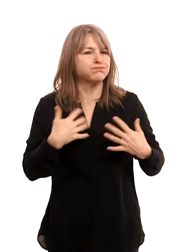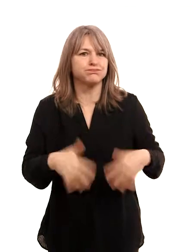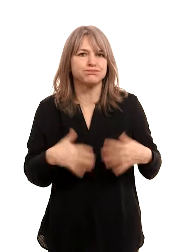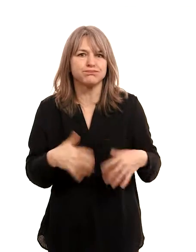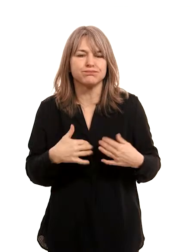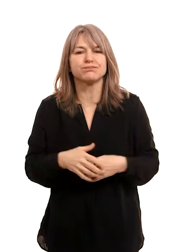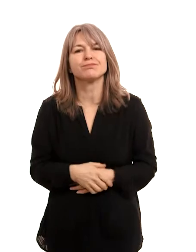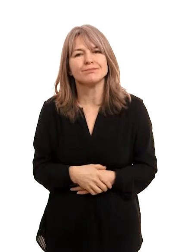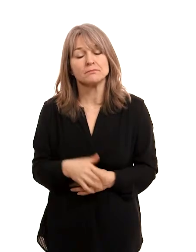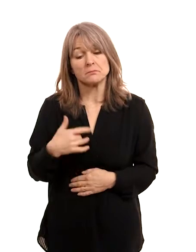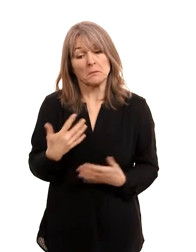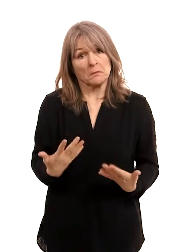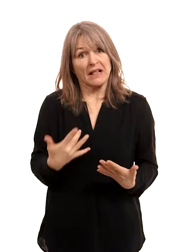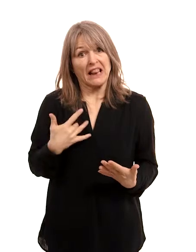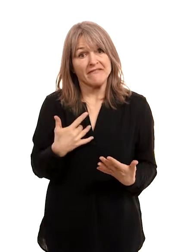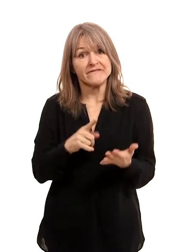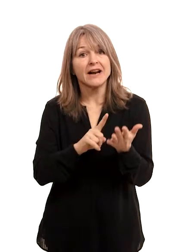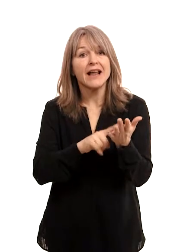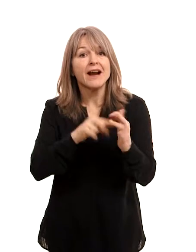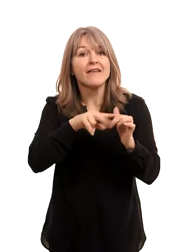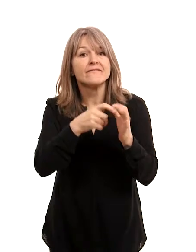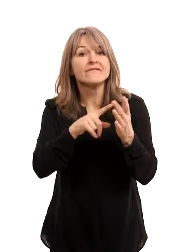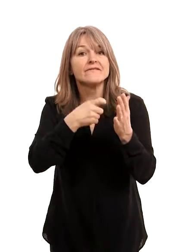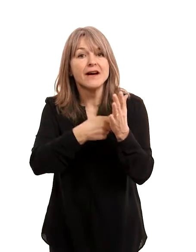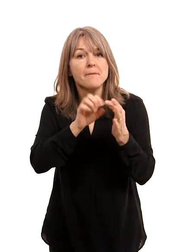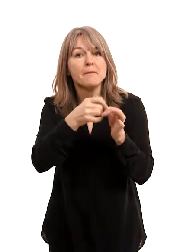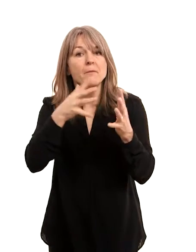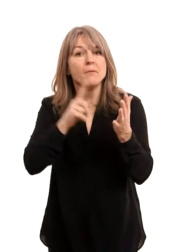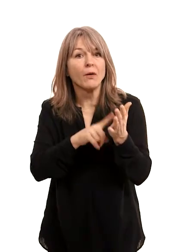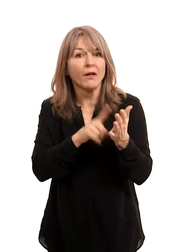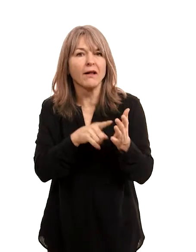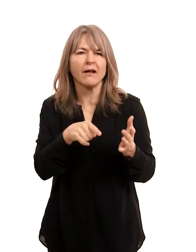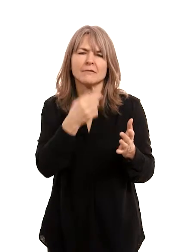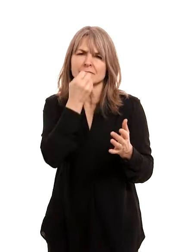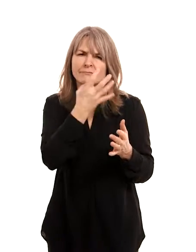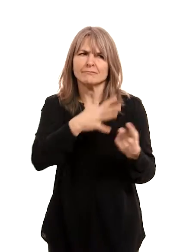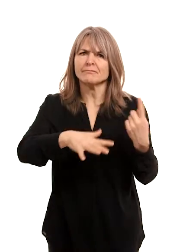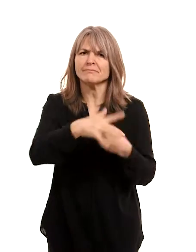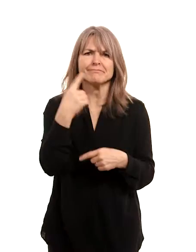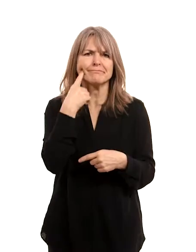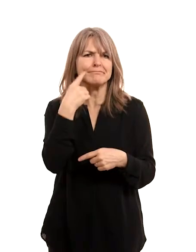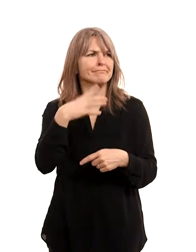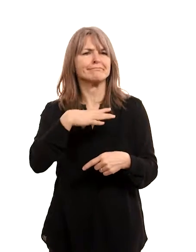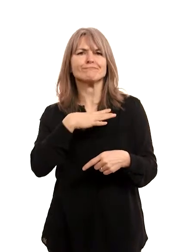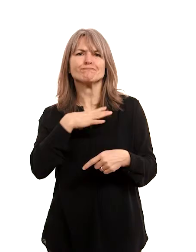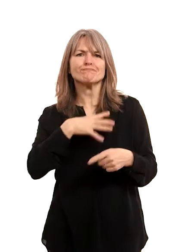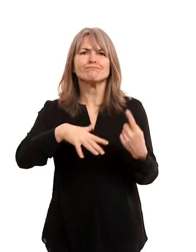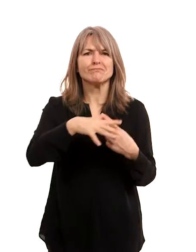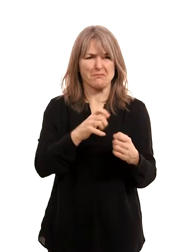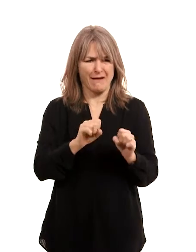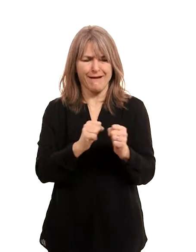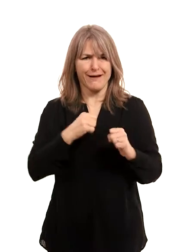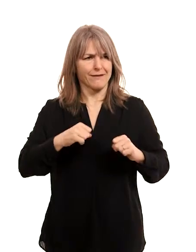o'n wych dweud y gwir. Ni'n byw yn Llanfairpwll, mae'n hwylus no, mae gennym ni bob peth ydych chi isio fel mae gennych